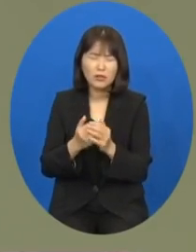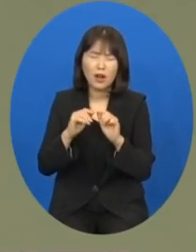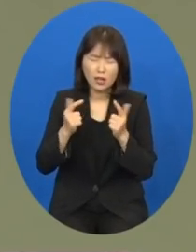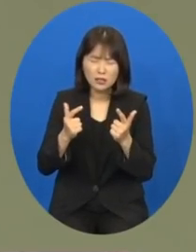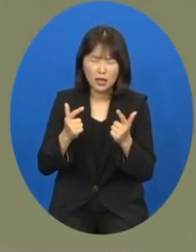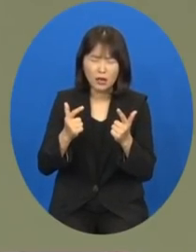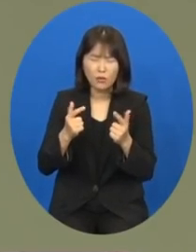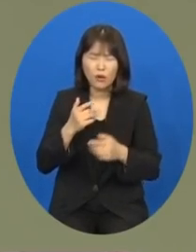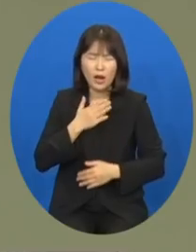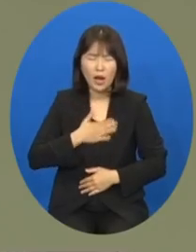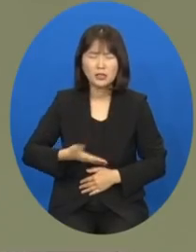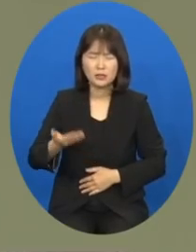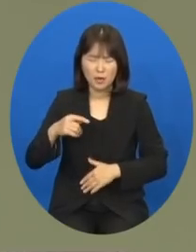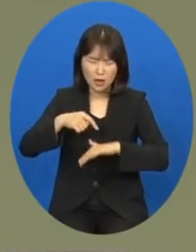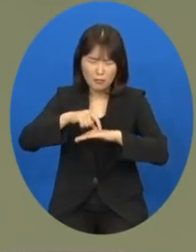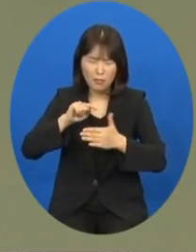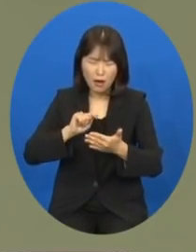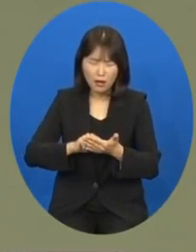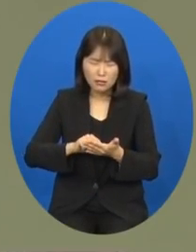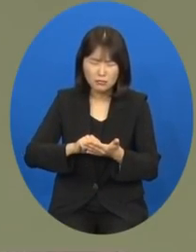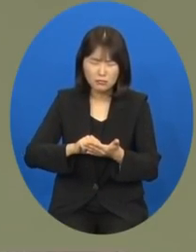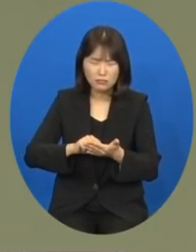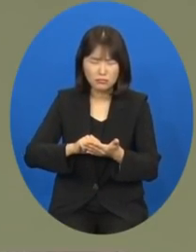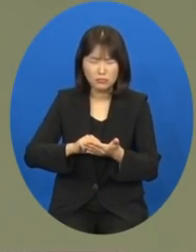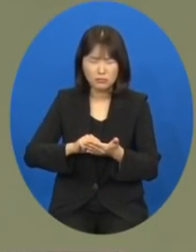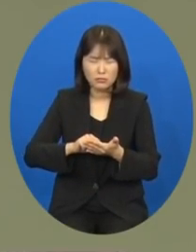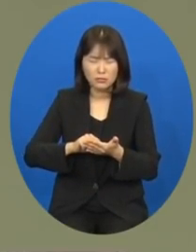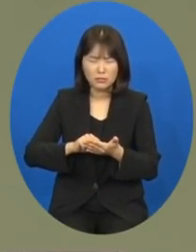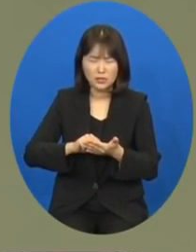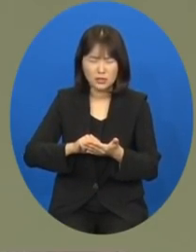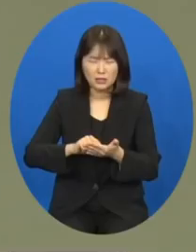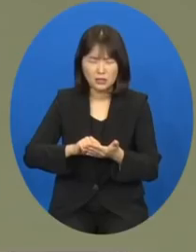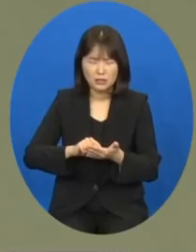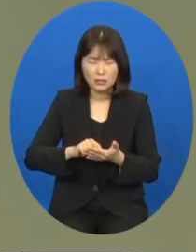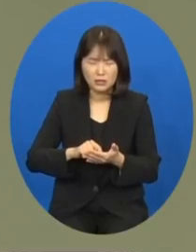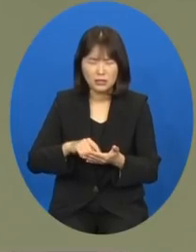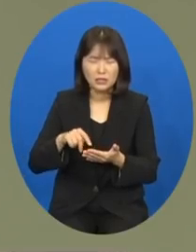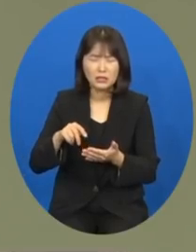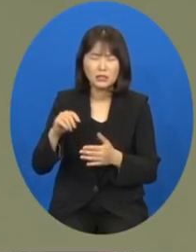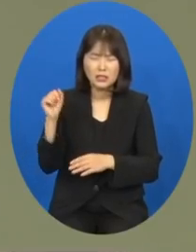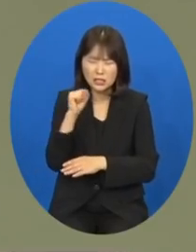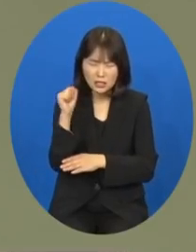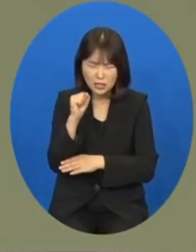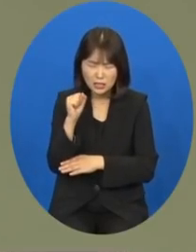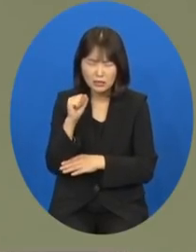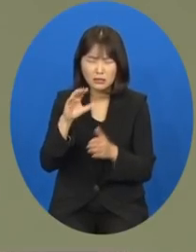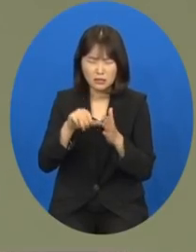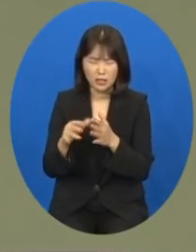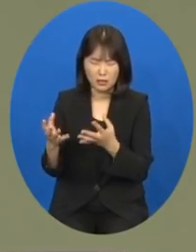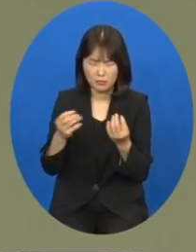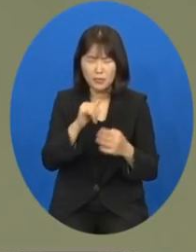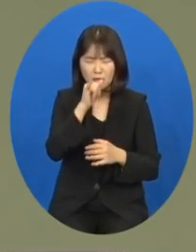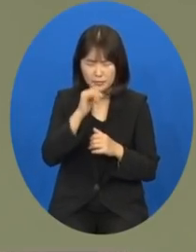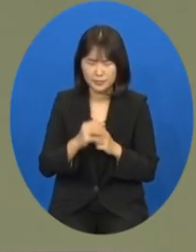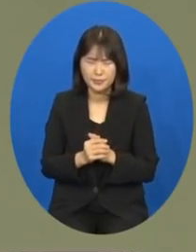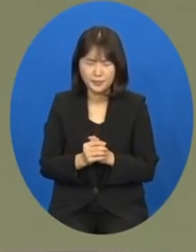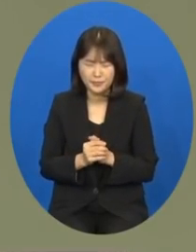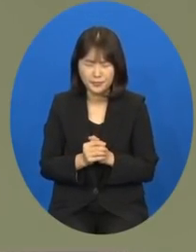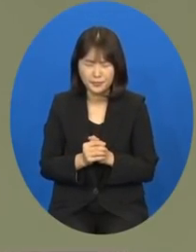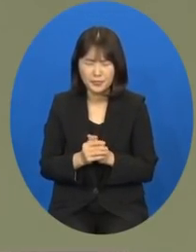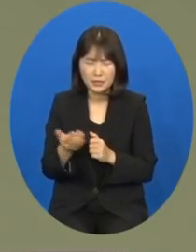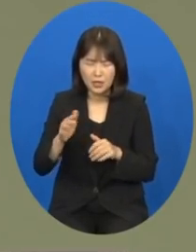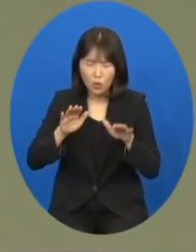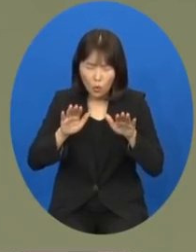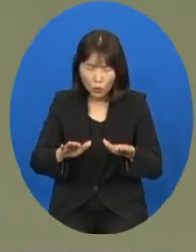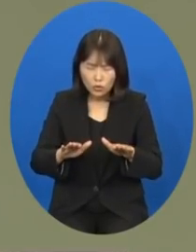알지만 우리의 마음으론 이끌려 가고 그렇게 하지 않으면 뒤쳐지는 것 같은 그럴 때가 얼마나 많이 있지 않습니까 그러나 오늘